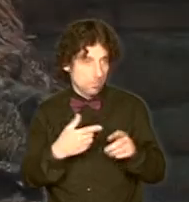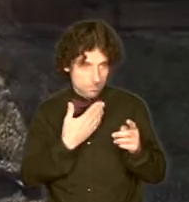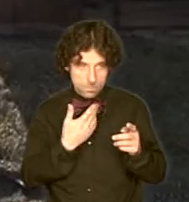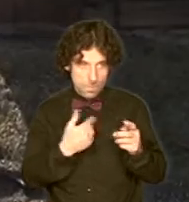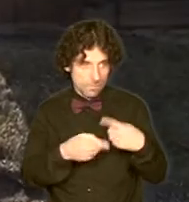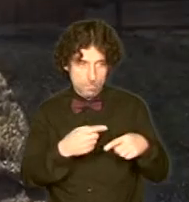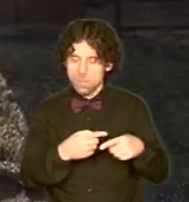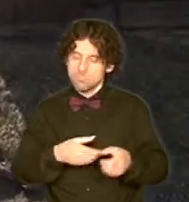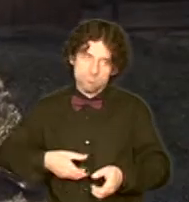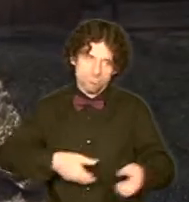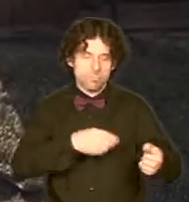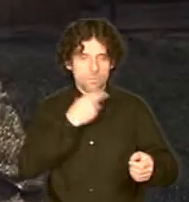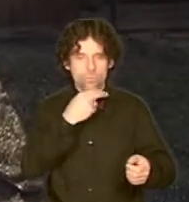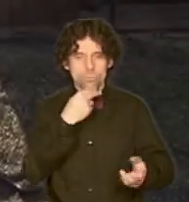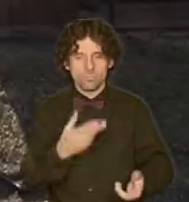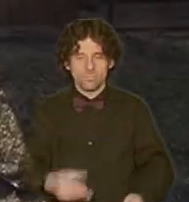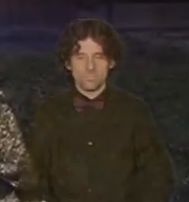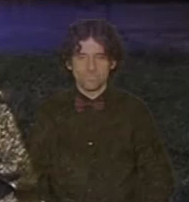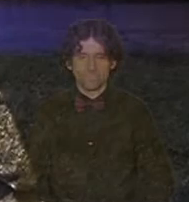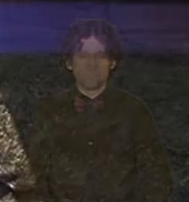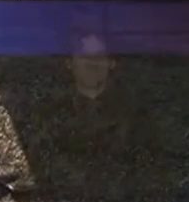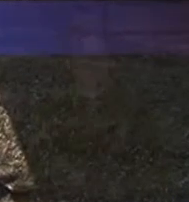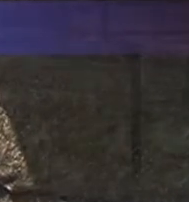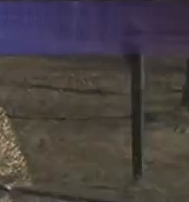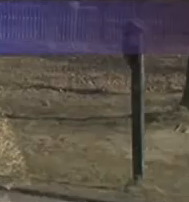to często też wręcza się właśnie taką kroszonkę.